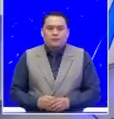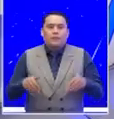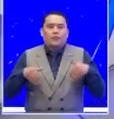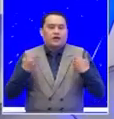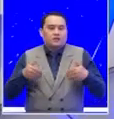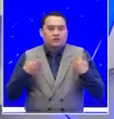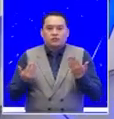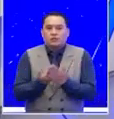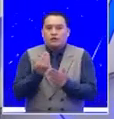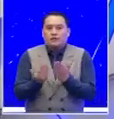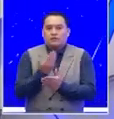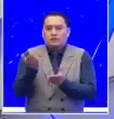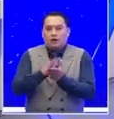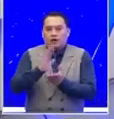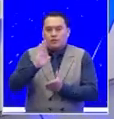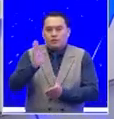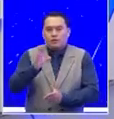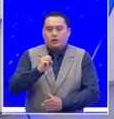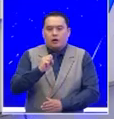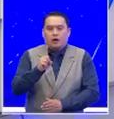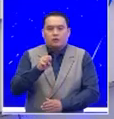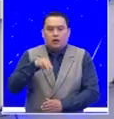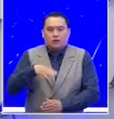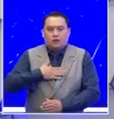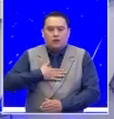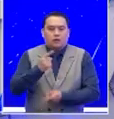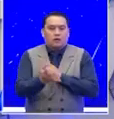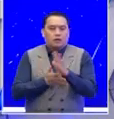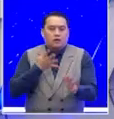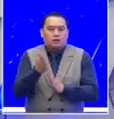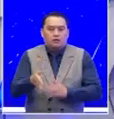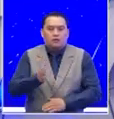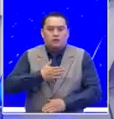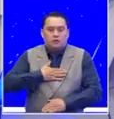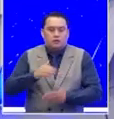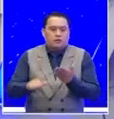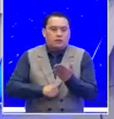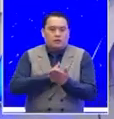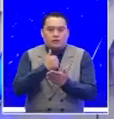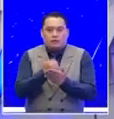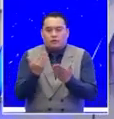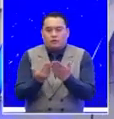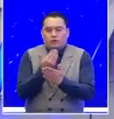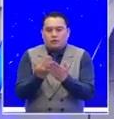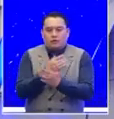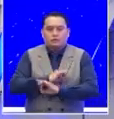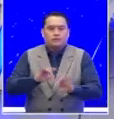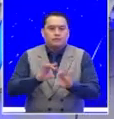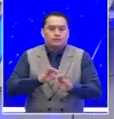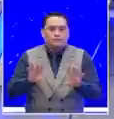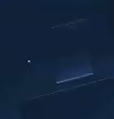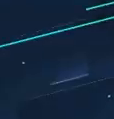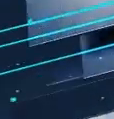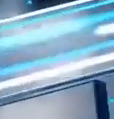Добрый вечер. В эфире телеканала ЖТСУ. Время новостей. С вами Азат Джумаханов, и сурдоперевод обеспечивает Марат Джумабеков. Смотрите сегодня.